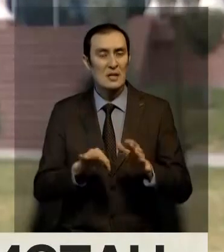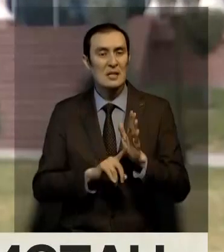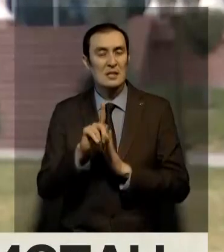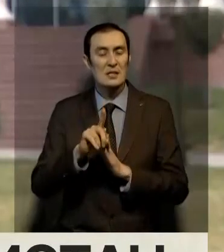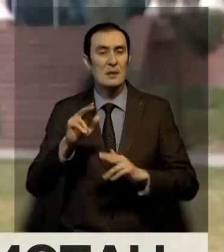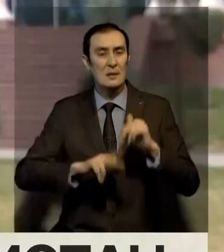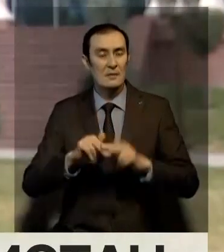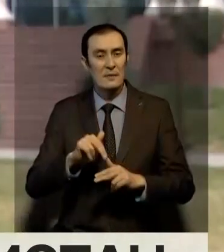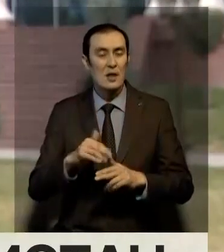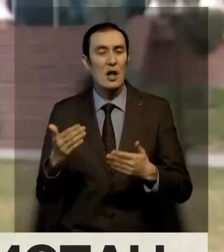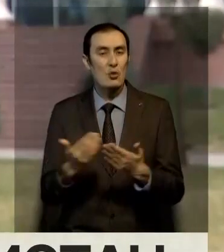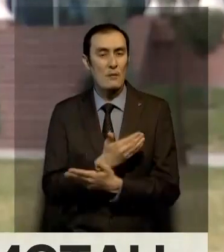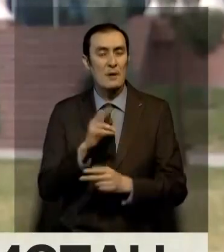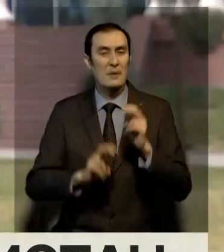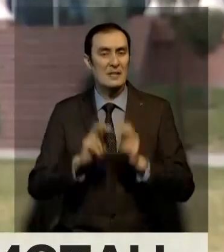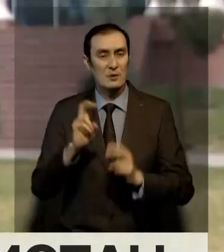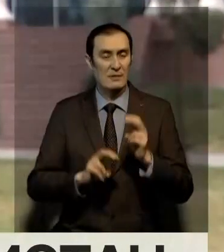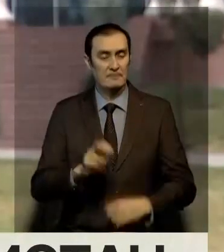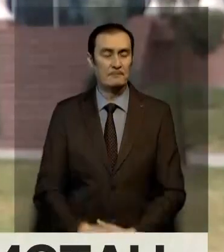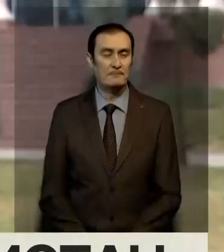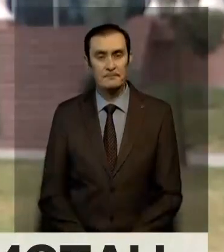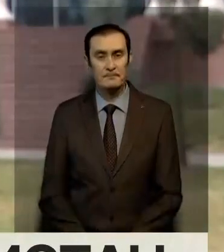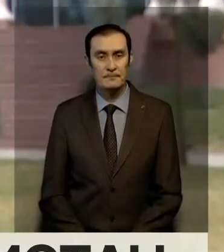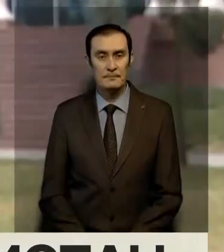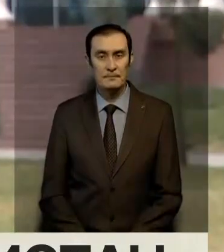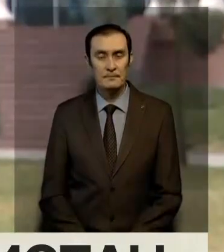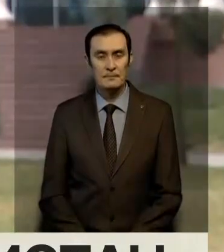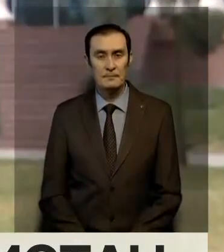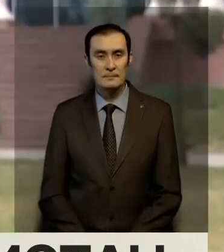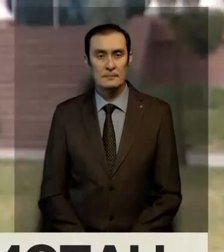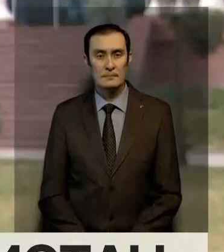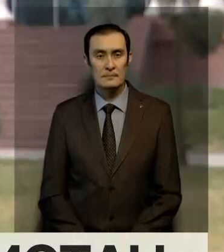заложить кирпич на новые производства. Динара Жанбатырова, Ерлан